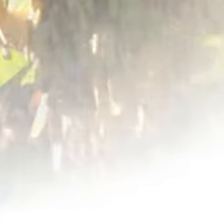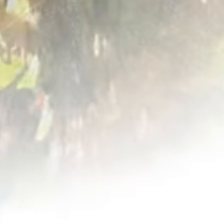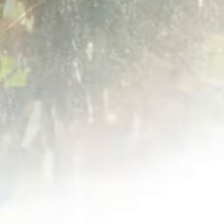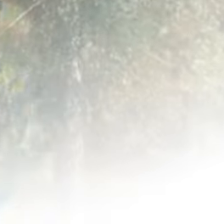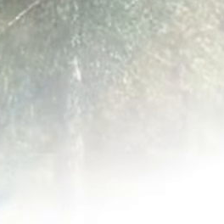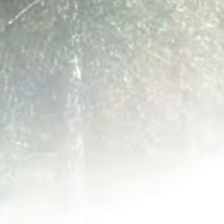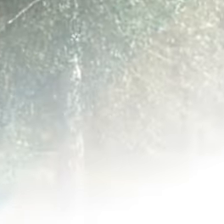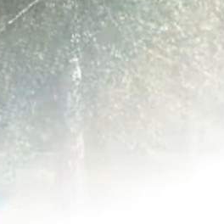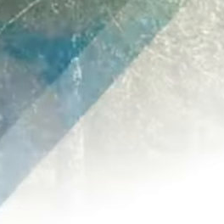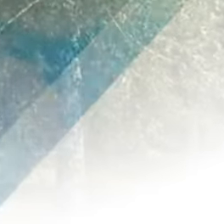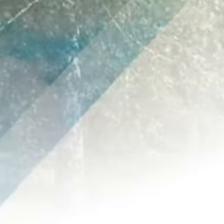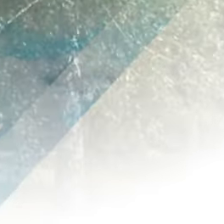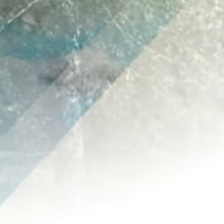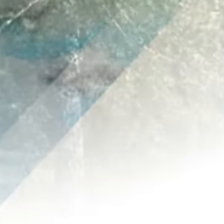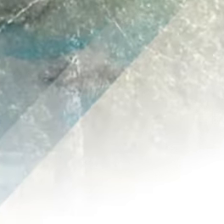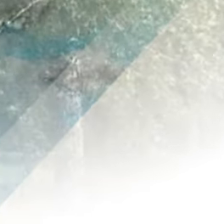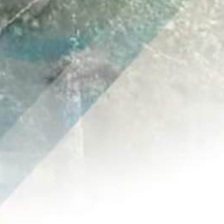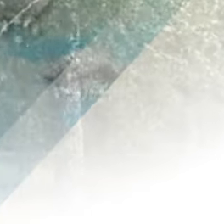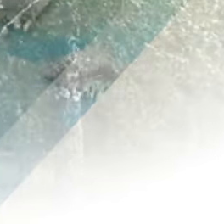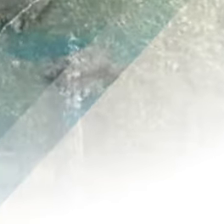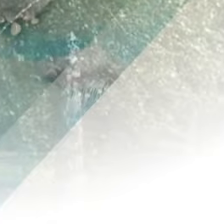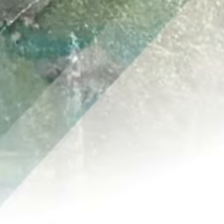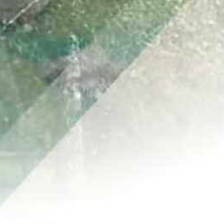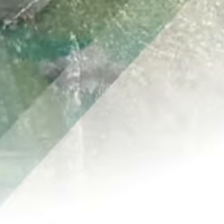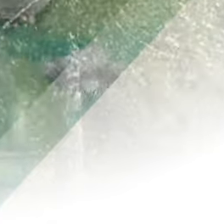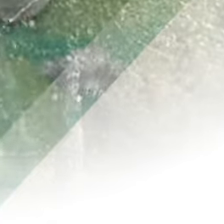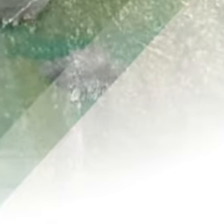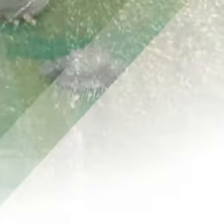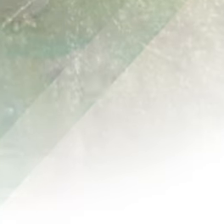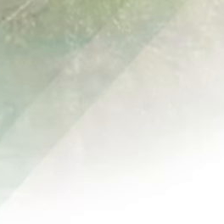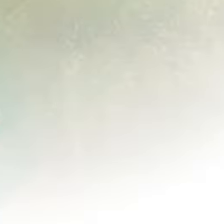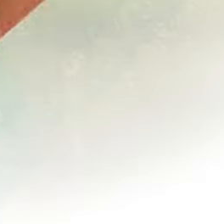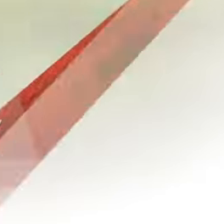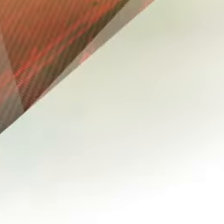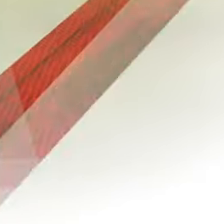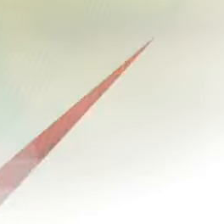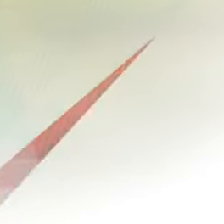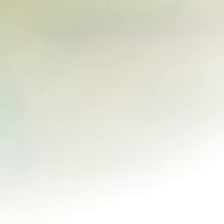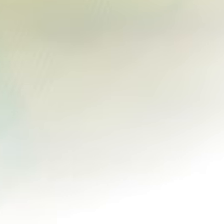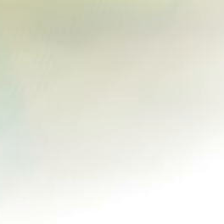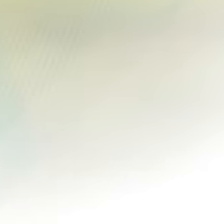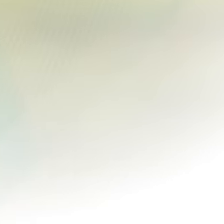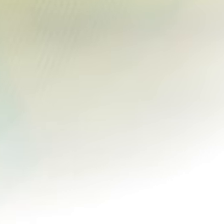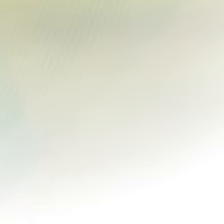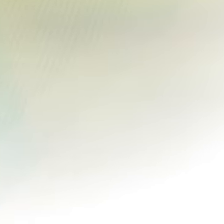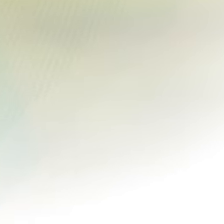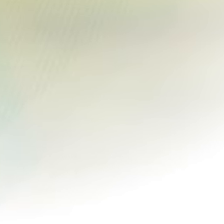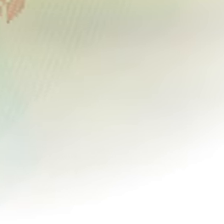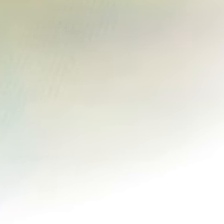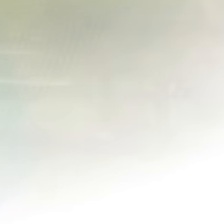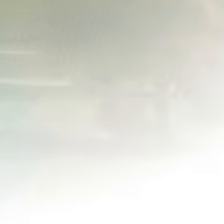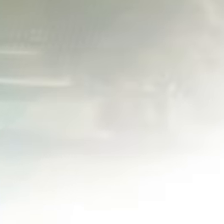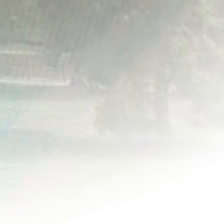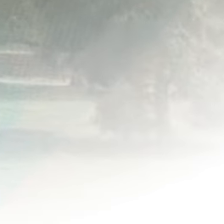зімы, што яскрава адлюстравана ў народных прымаўках. Напрыклад, не закаваць зіме раку да Кузьмы. Калі